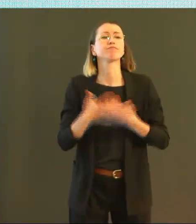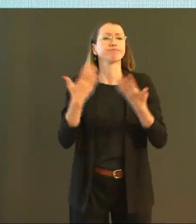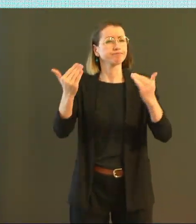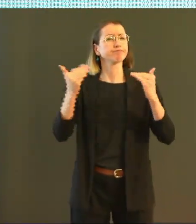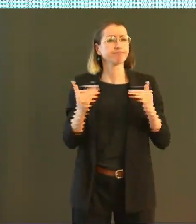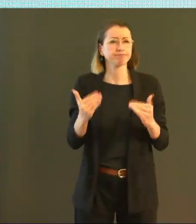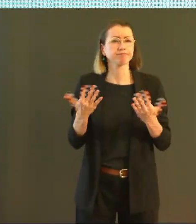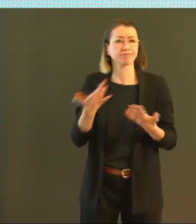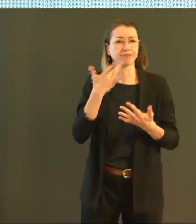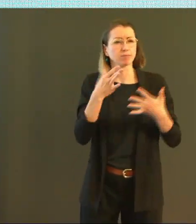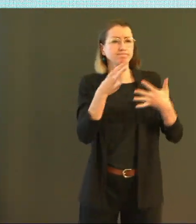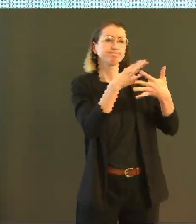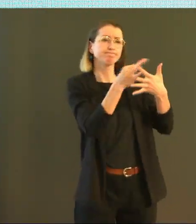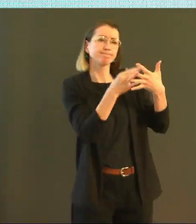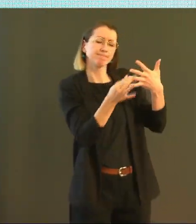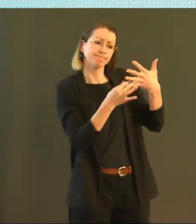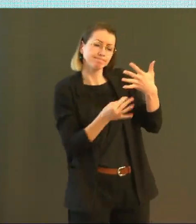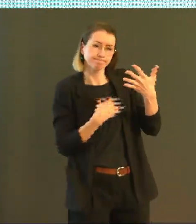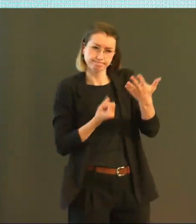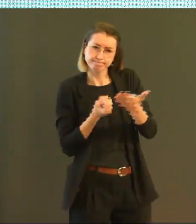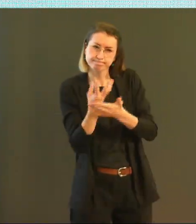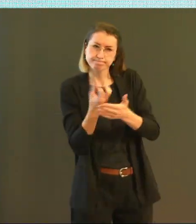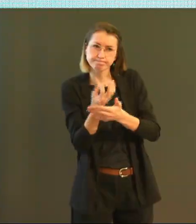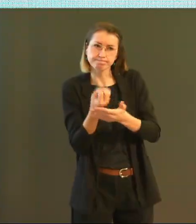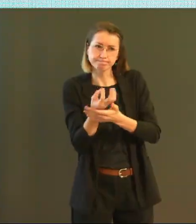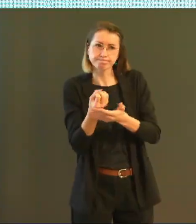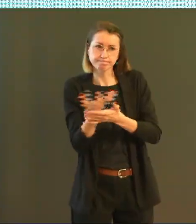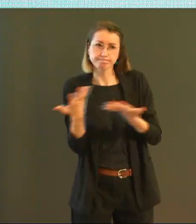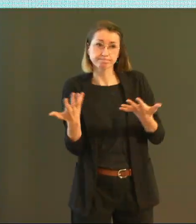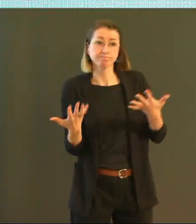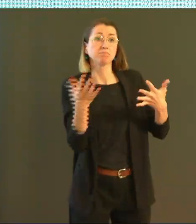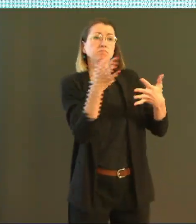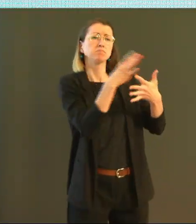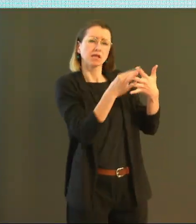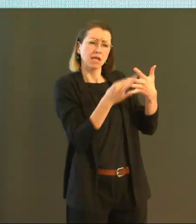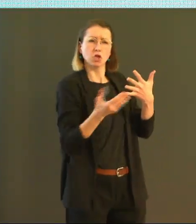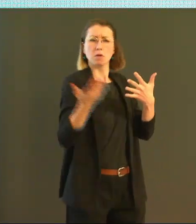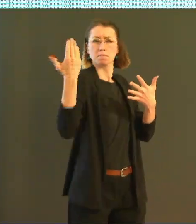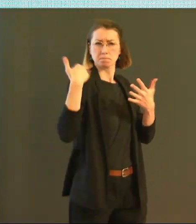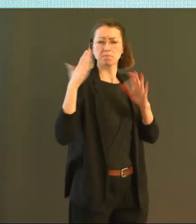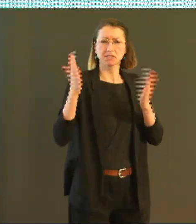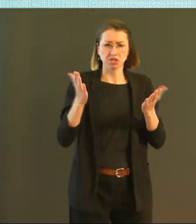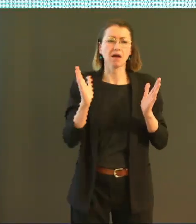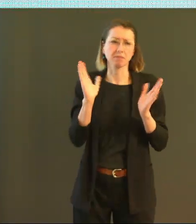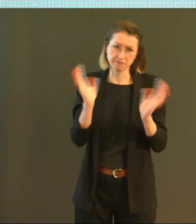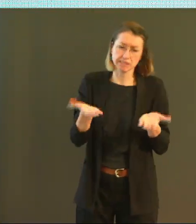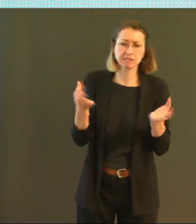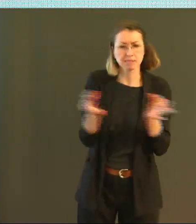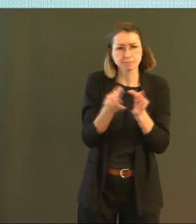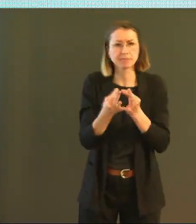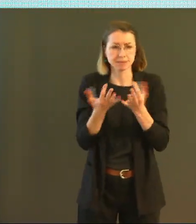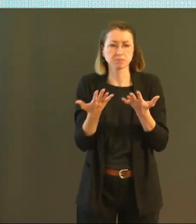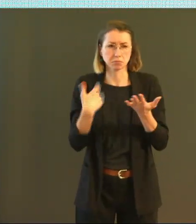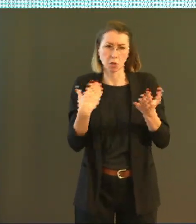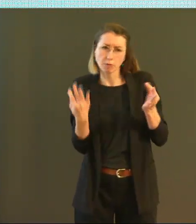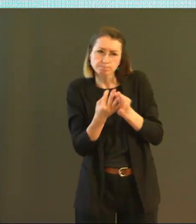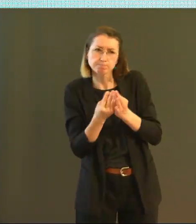les indicateurs dont a déjà discuté il y a pas longtemps en vous parlant de l'occupation des soins intensifs